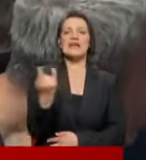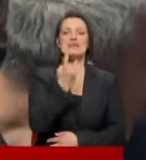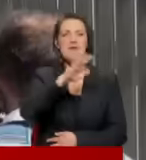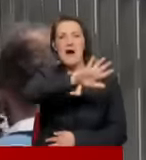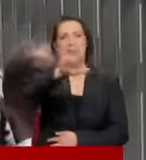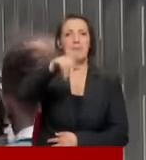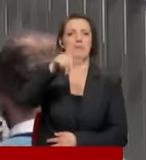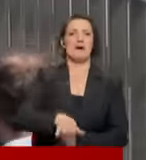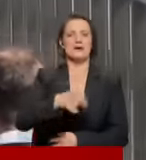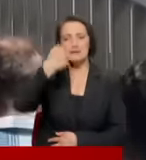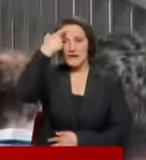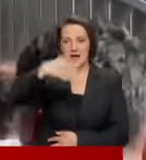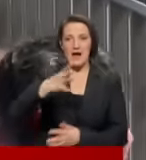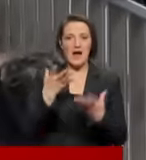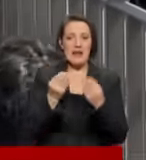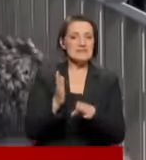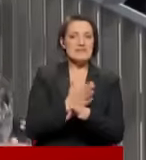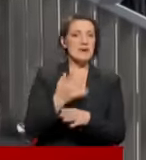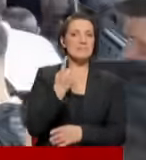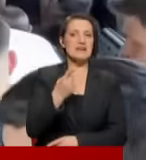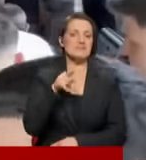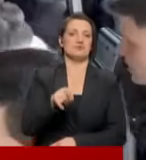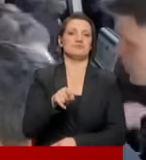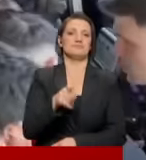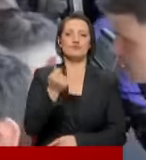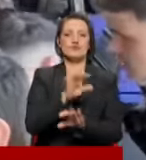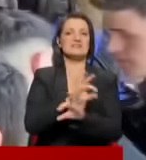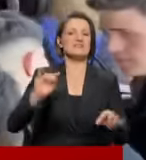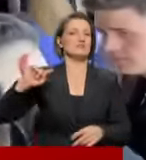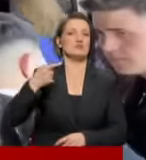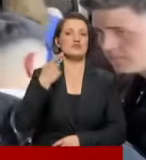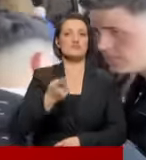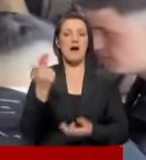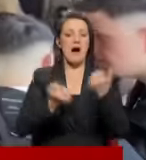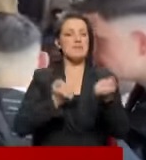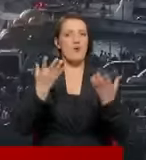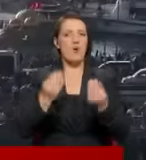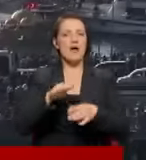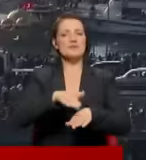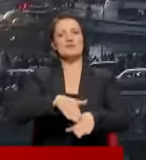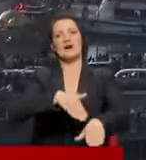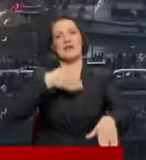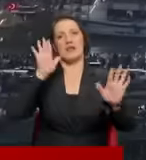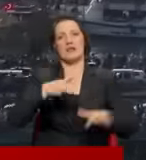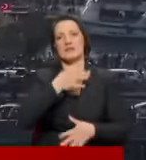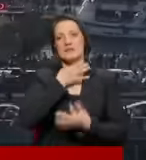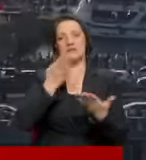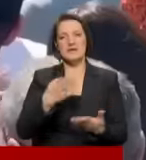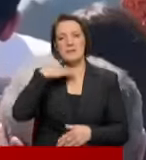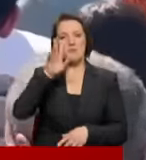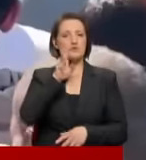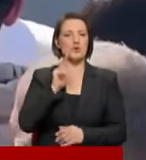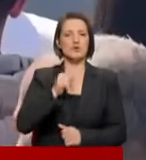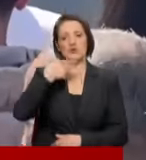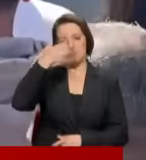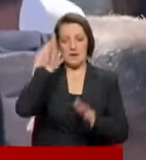herkesin hakkı. Şaşırtan kalabalığın sebeplerinden biri de bu zaten. Ücretsiz ulaşım. Aracı olansa yollarda trafiğe kaldı. Bayramın son